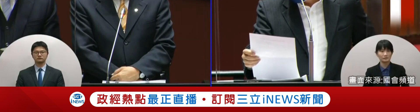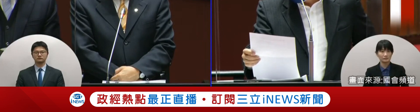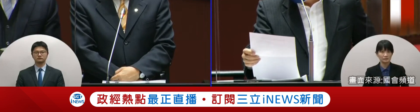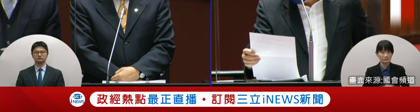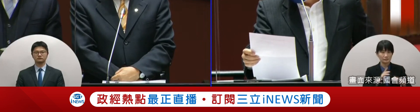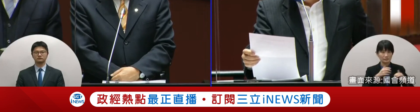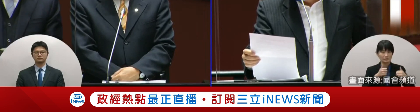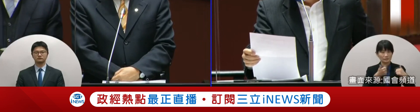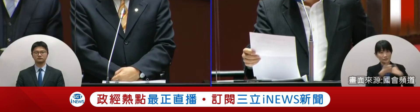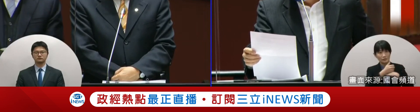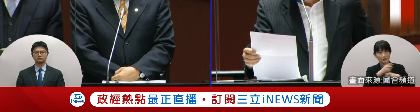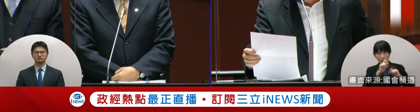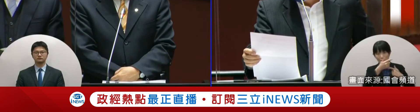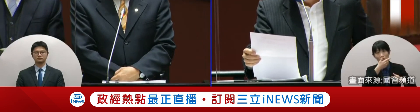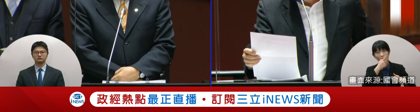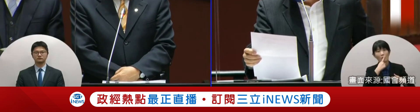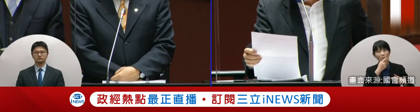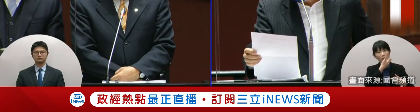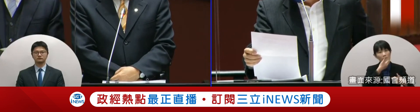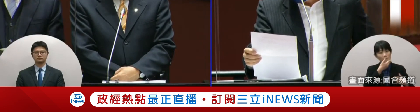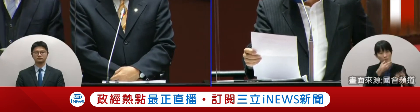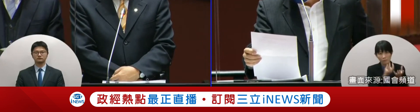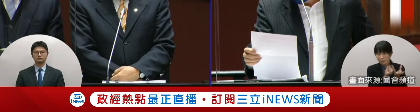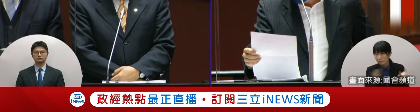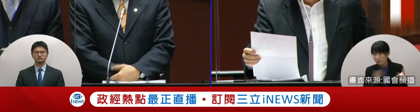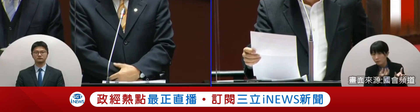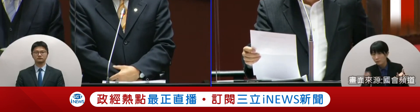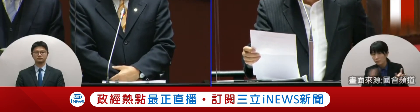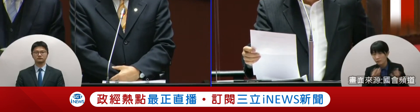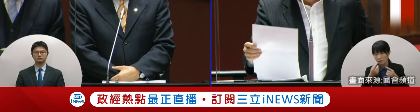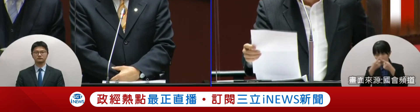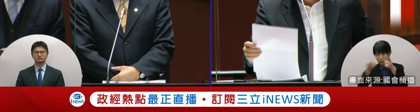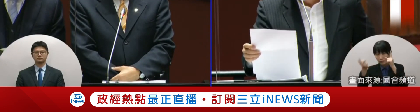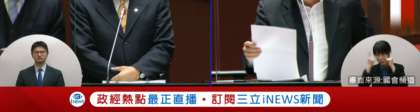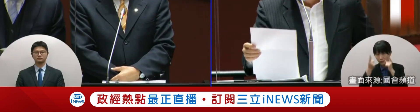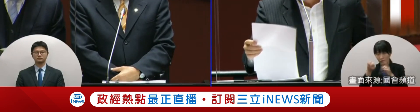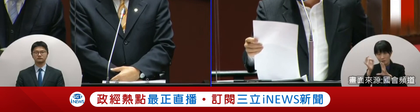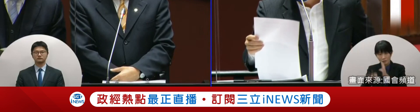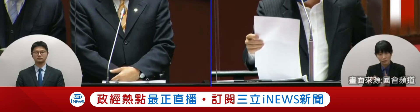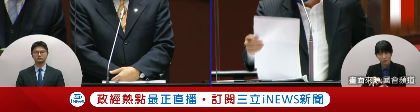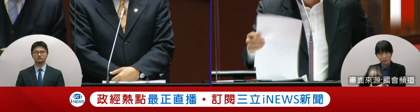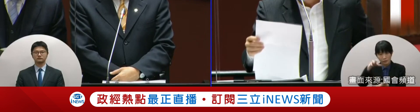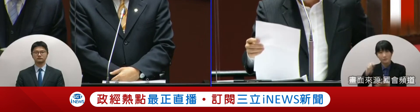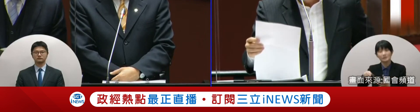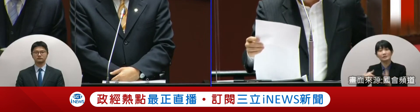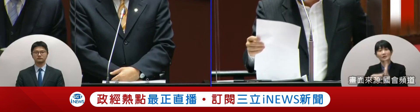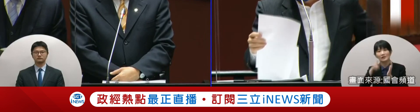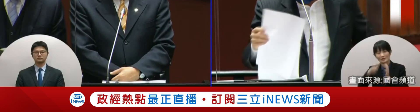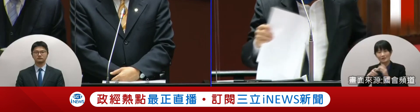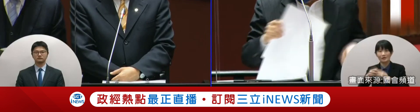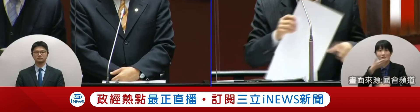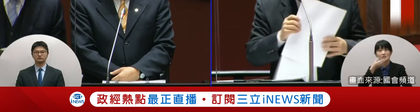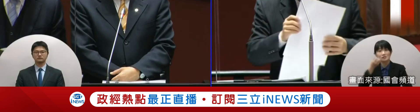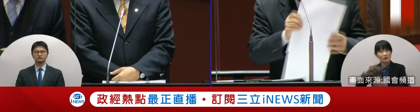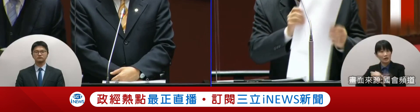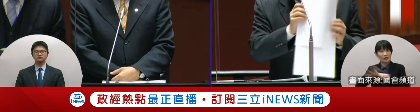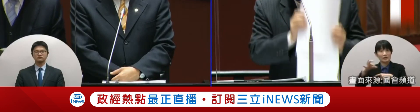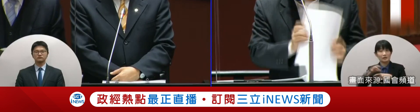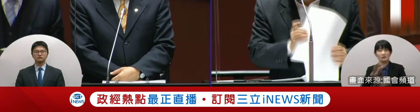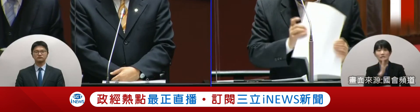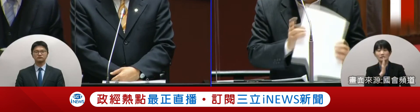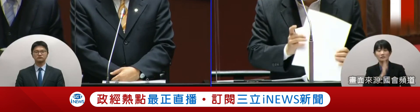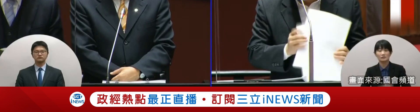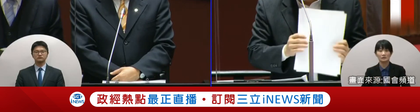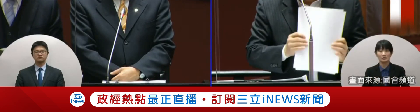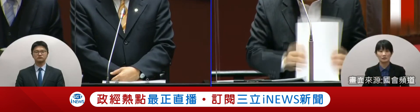赔款之红利或孳息拨于本校部分，称为清华基金。好，所以我要讲的一个